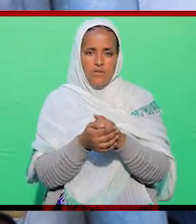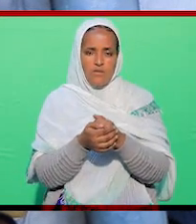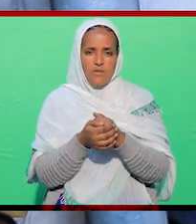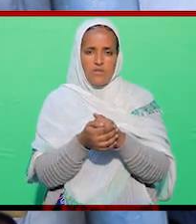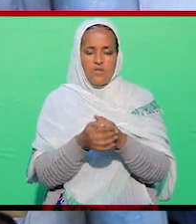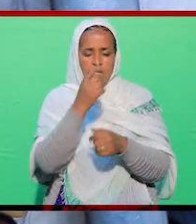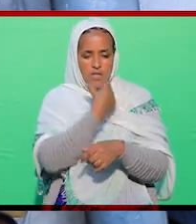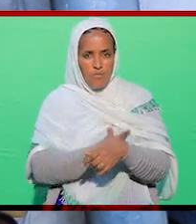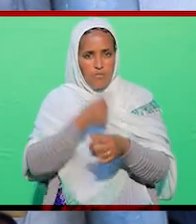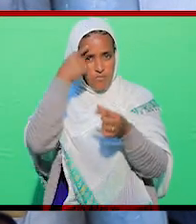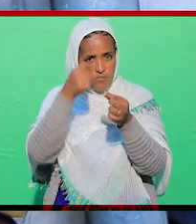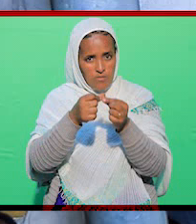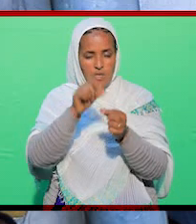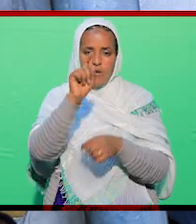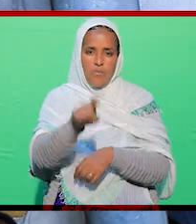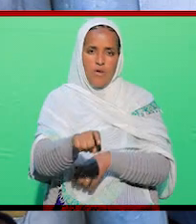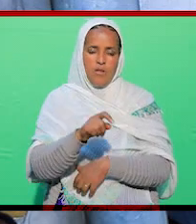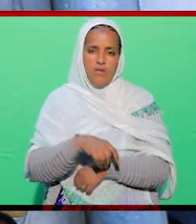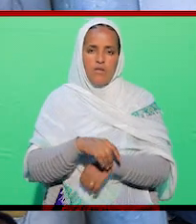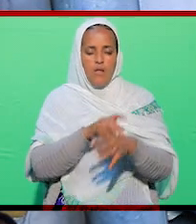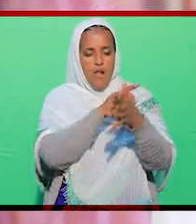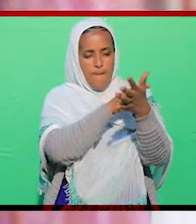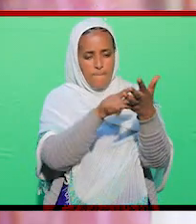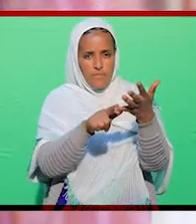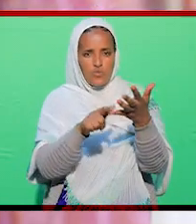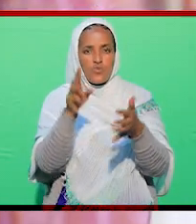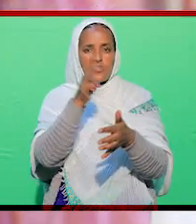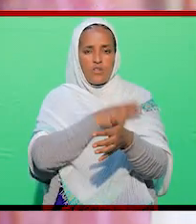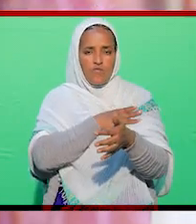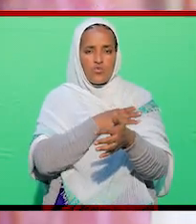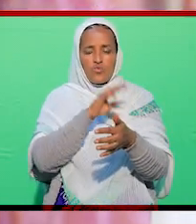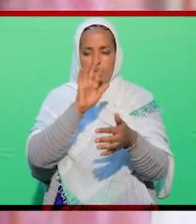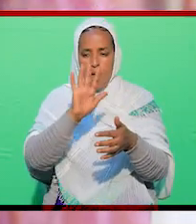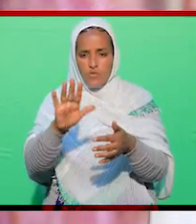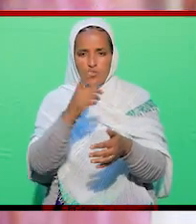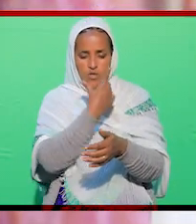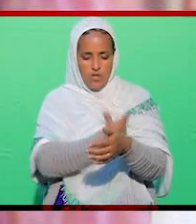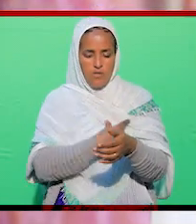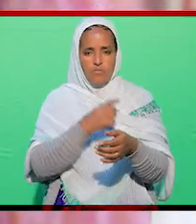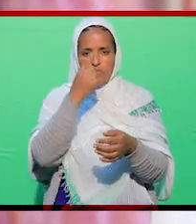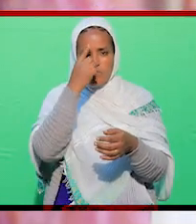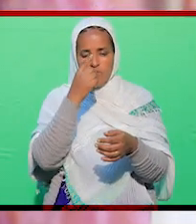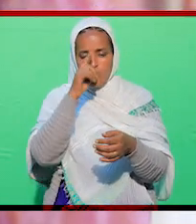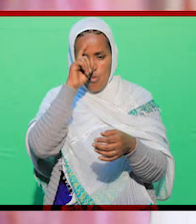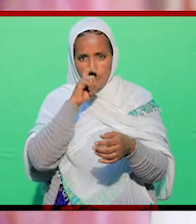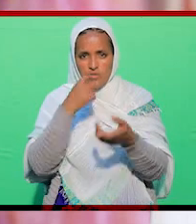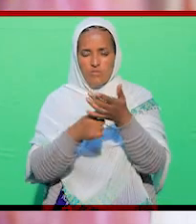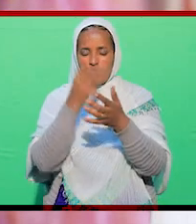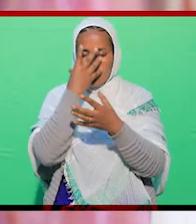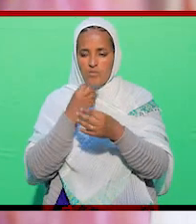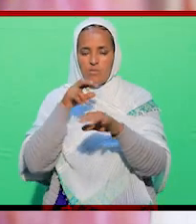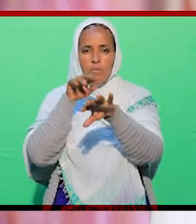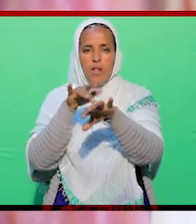ይደረጋል። ልብ ልንል የሚገባው ማለት ነው። አምስቱ ሰነፎቹ አምስቱ ልባሞቹ ሁሉ እንቅልፍ እንቅልፍ